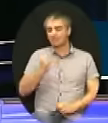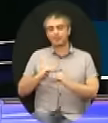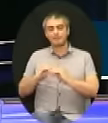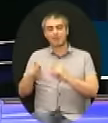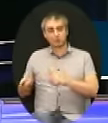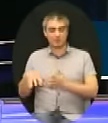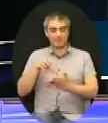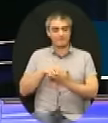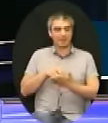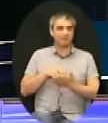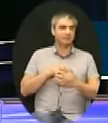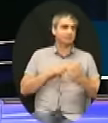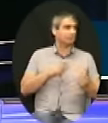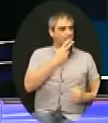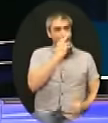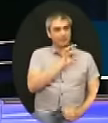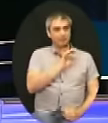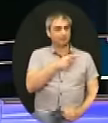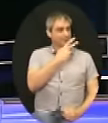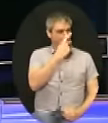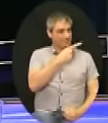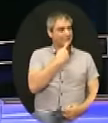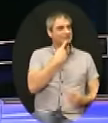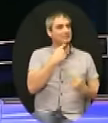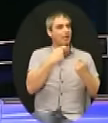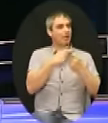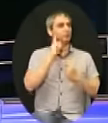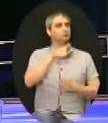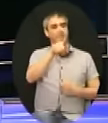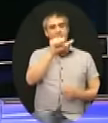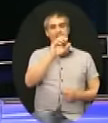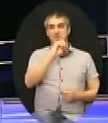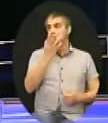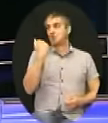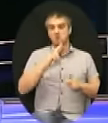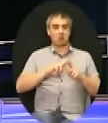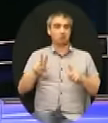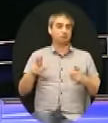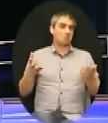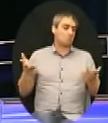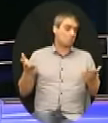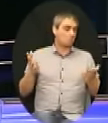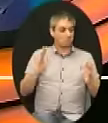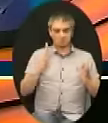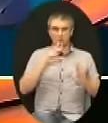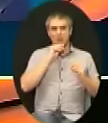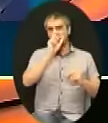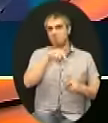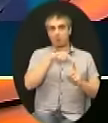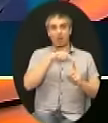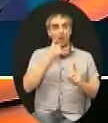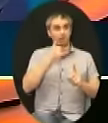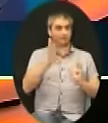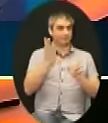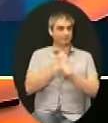המתון, מהמרכז, מהשמאל. מבחינתך, השיח סביב הראל מרגלית, שלפני נגיד חודשיים פחות דובר בך, עכשיו